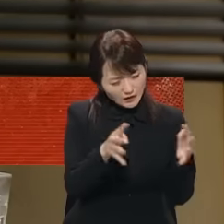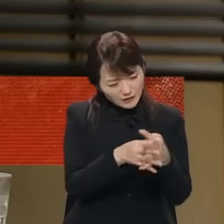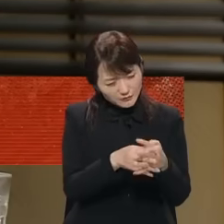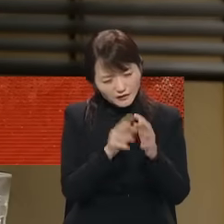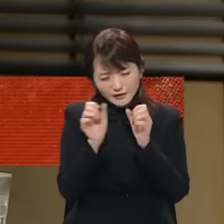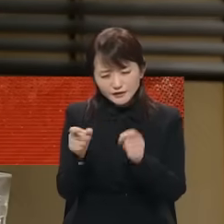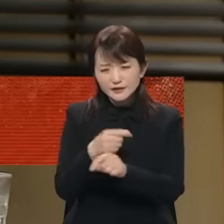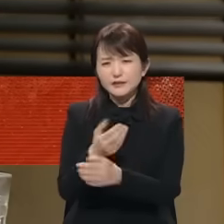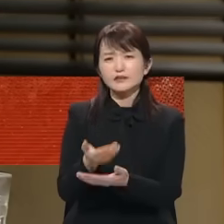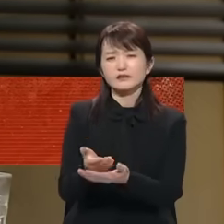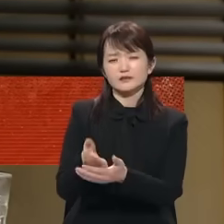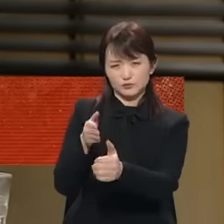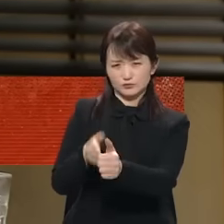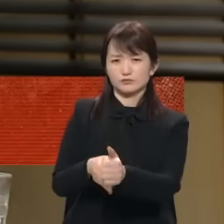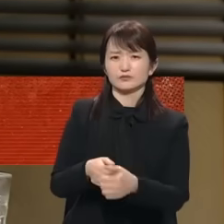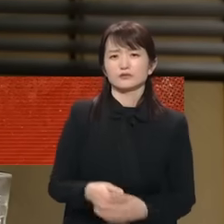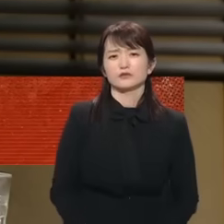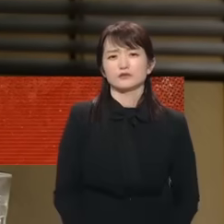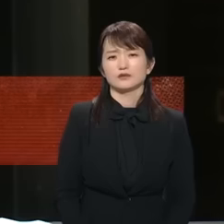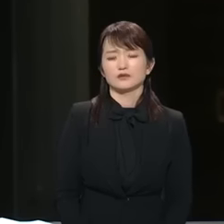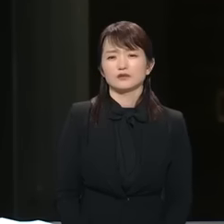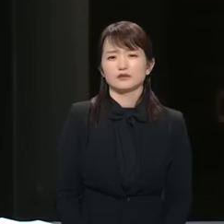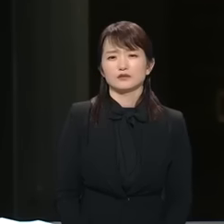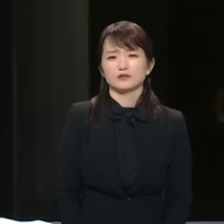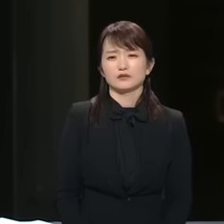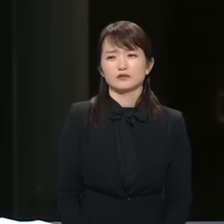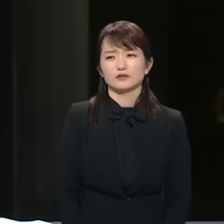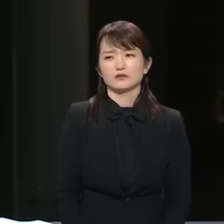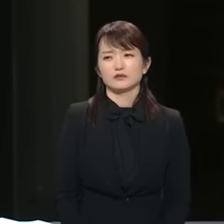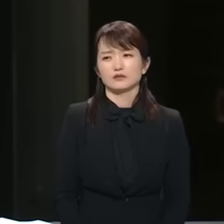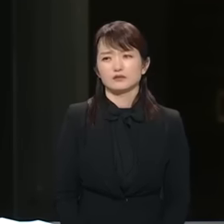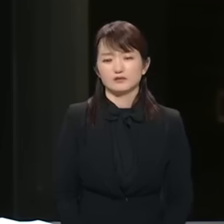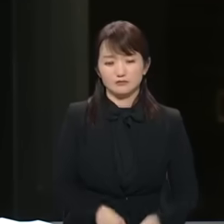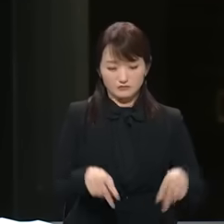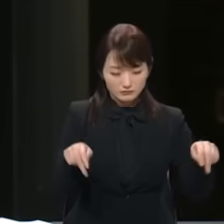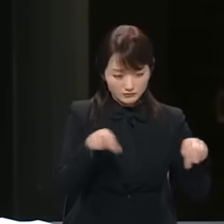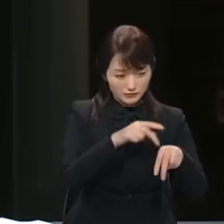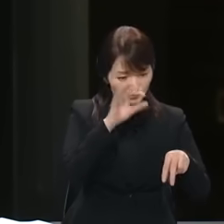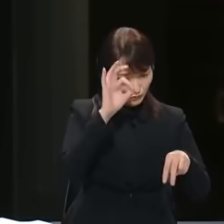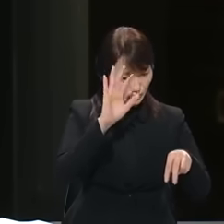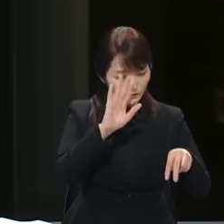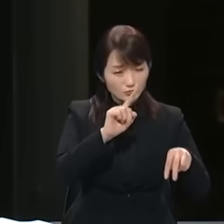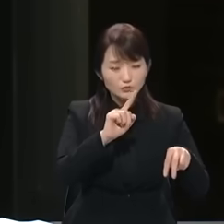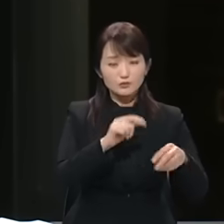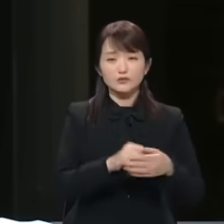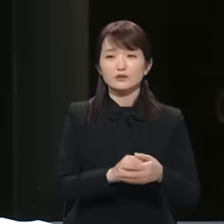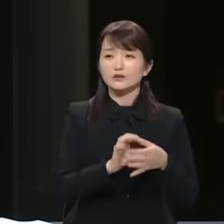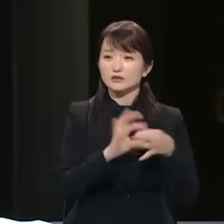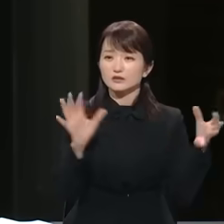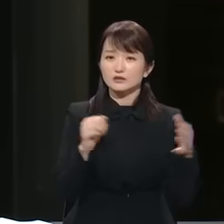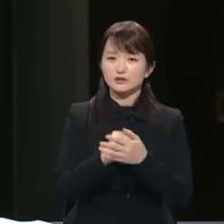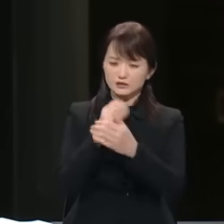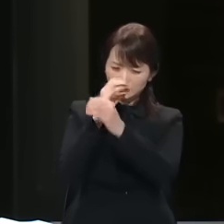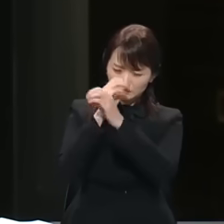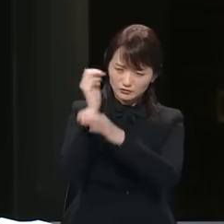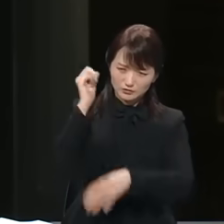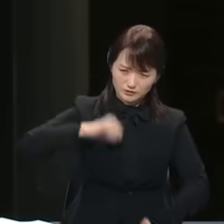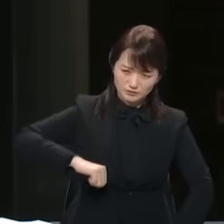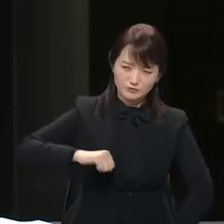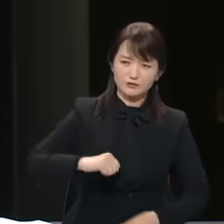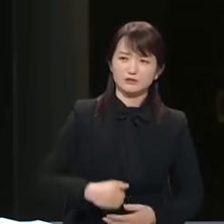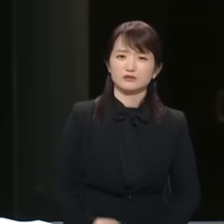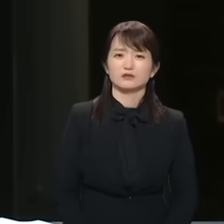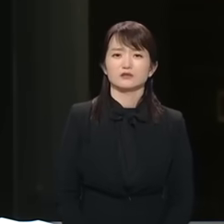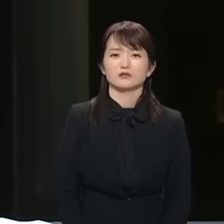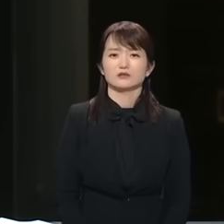재판 요청하기도 했었다고 합니다 아니 그 행인을 보고 안 보고를 떠나서 신호를 위반했나 예